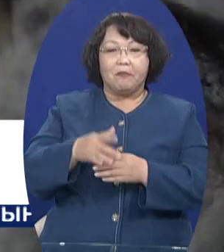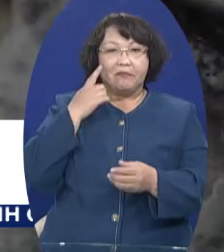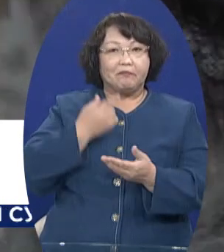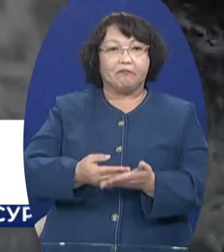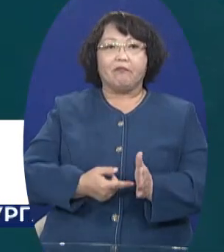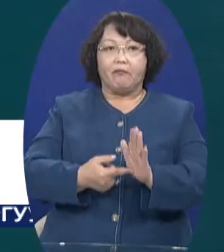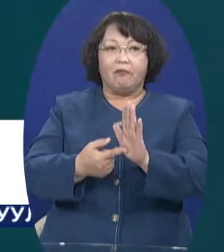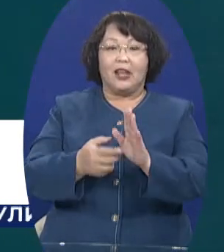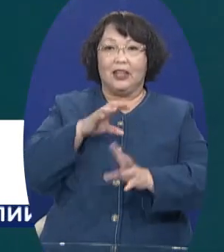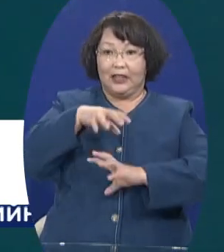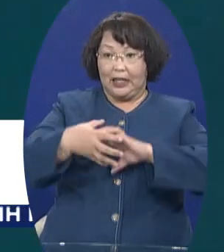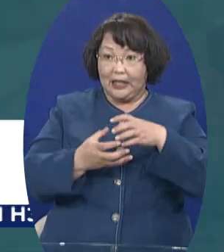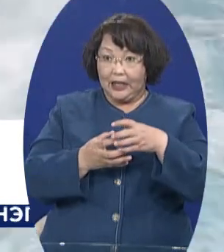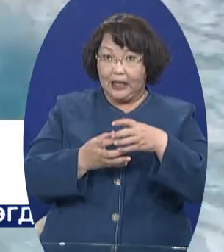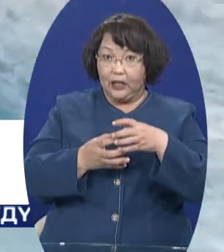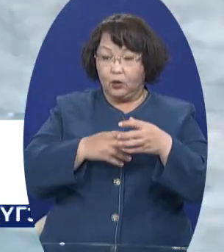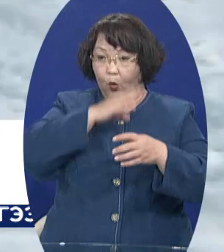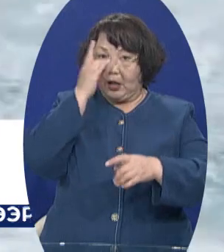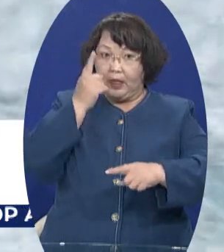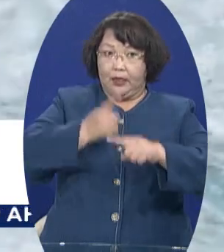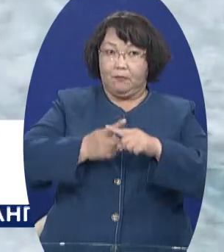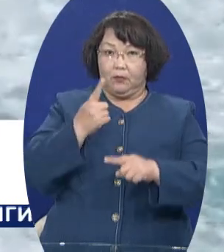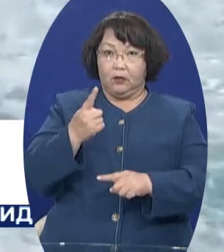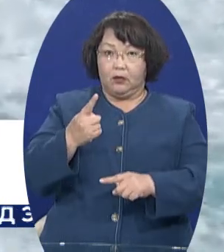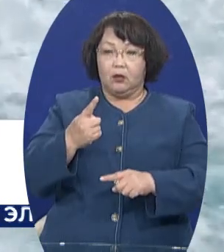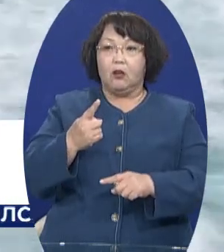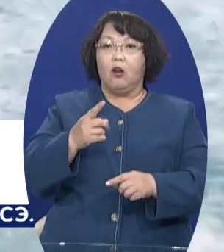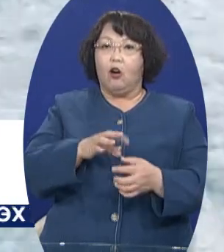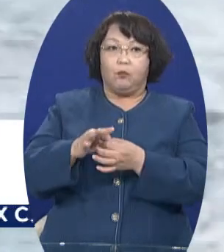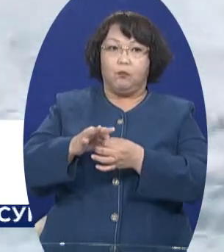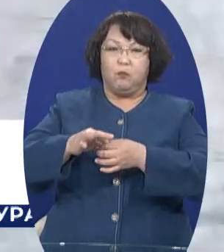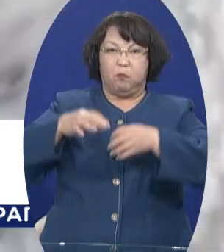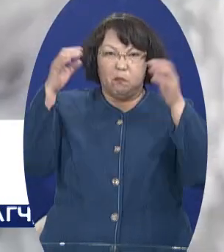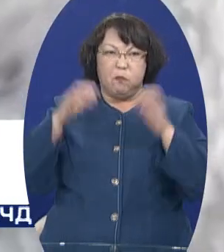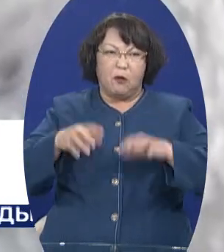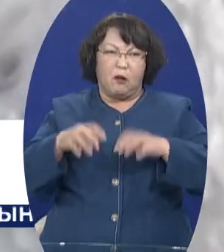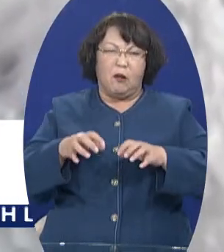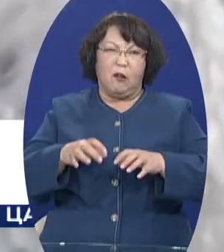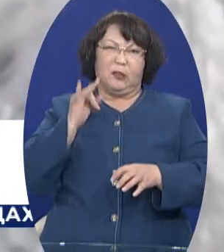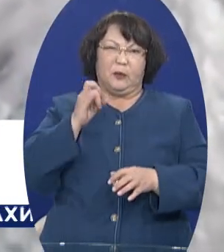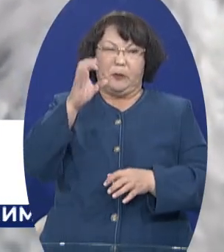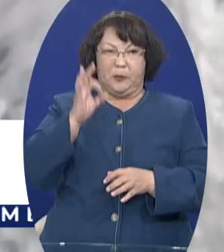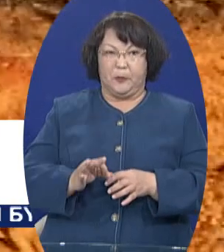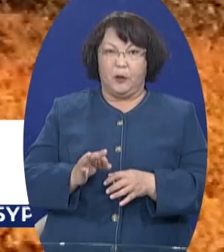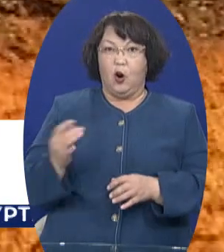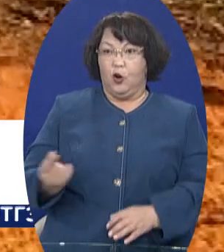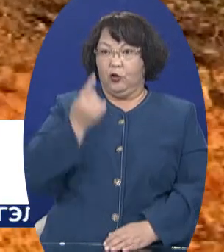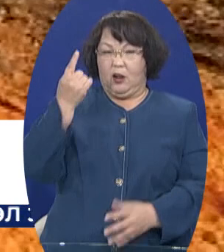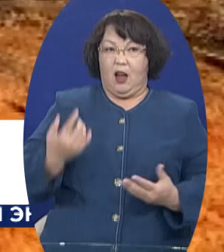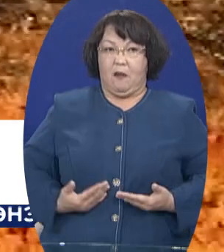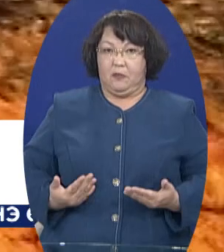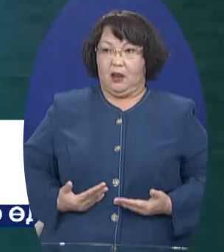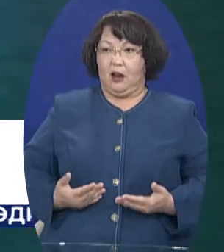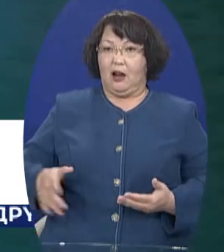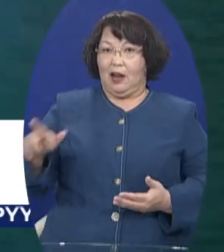Дэлхийн дулаарл 1 хэмээр нэмэгдэх бүрт өндөрлөг газар орох хорд үндэсний хэмжээ 15% нэмэгдэх тооцооллыг эрдэмтэд гаргаад байна. Энэ нь өндөрлөг газарт амьдардаг хүмүүст үер